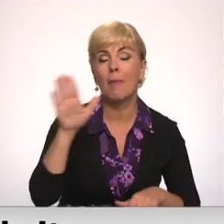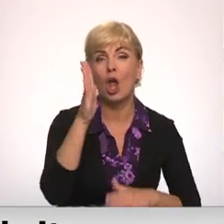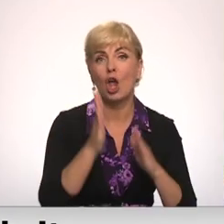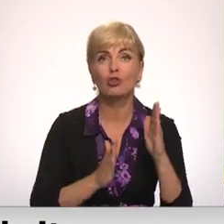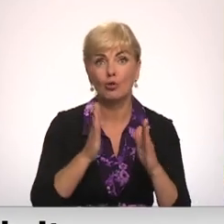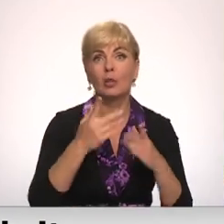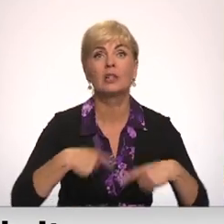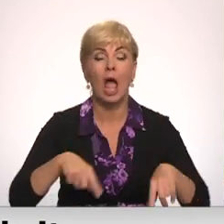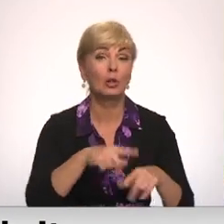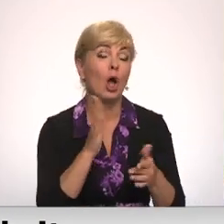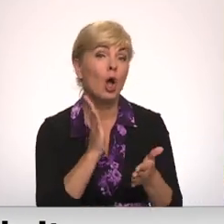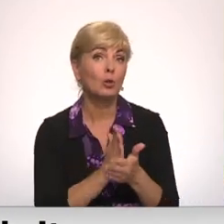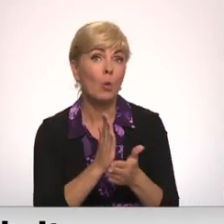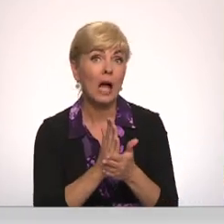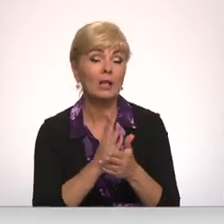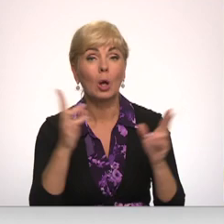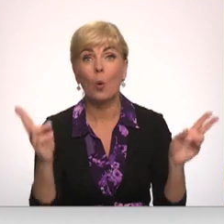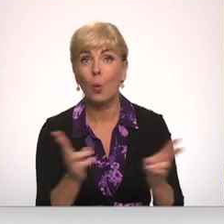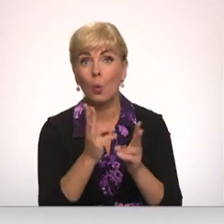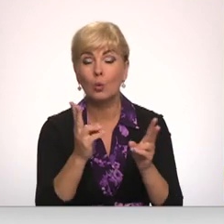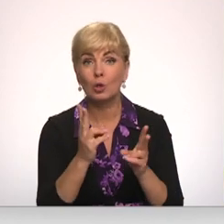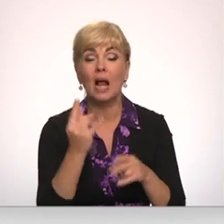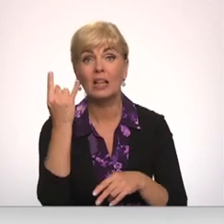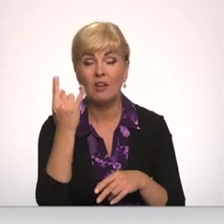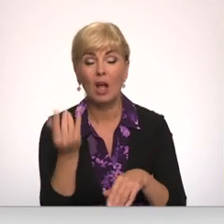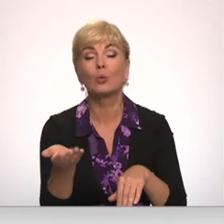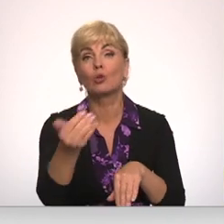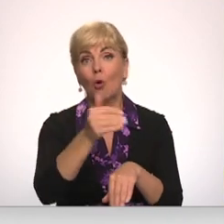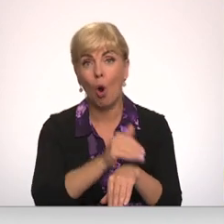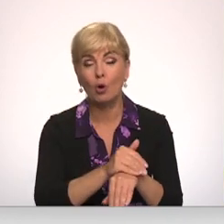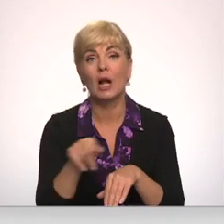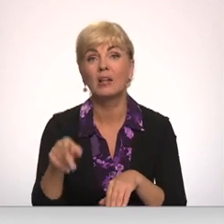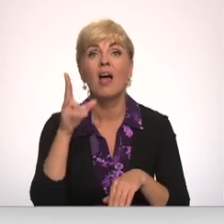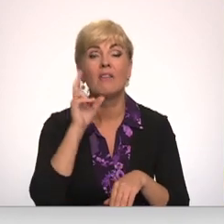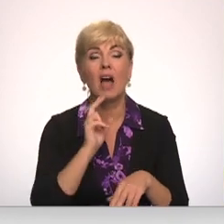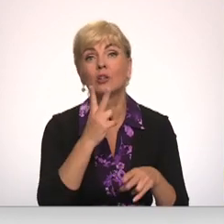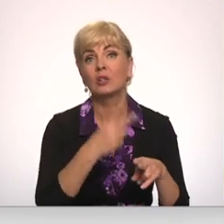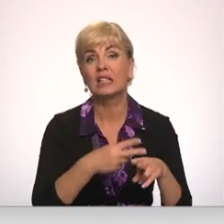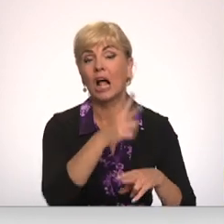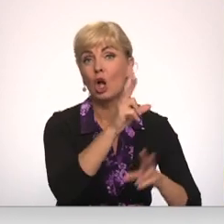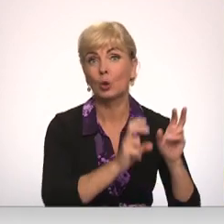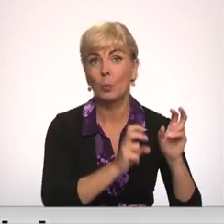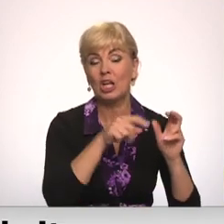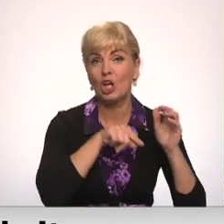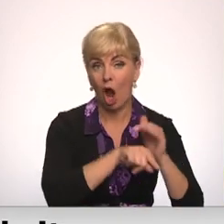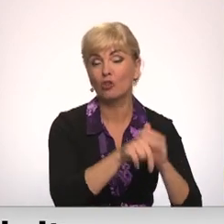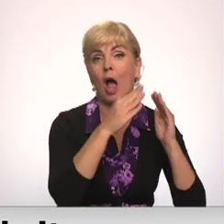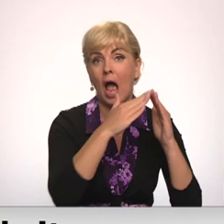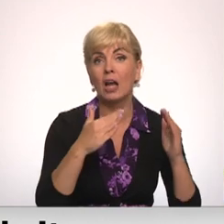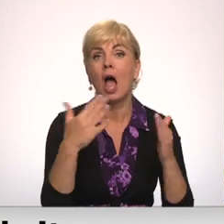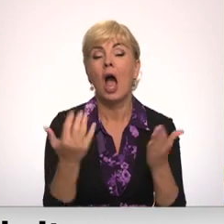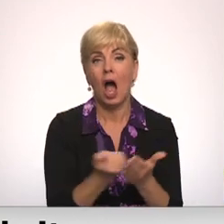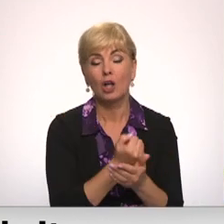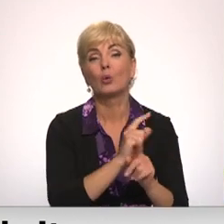teritorijā. Notiekot ugunsgrēkam Līvānos, tika konstatēts, ka vecajās stikla rūpnīcas ēkās atrodas